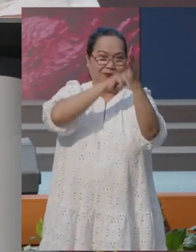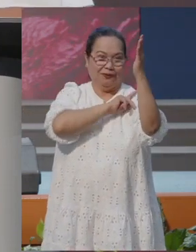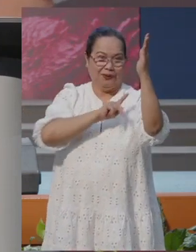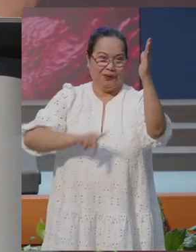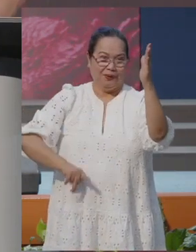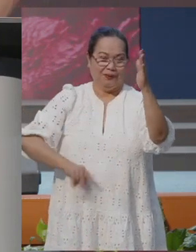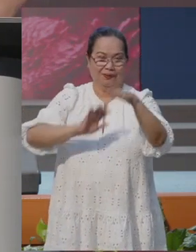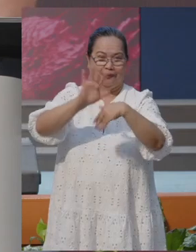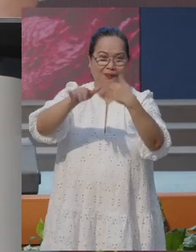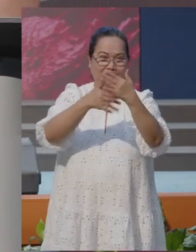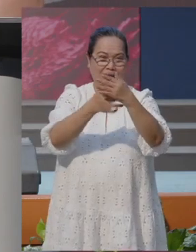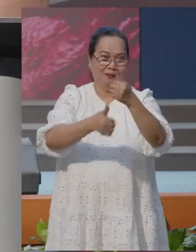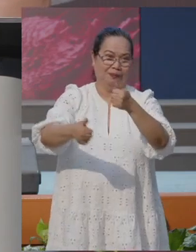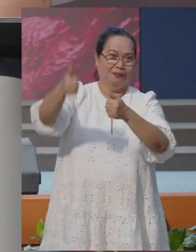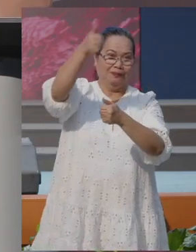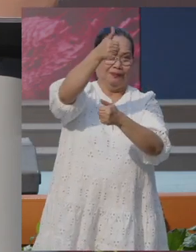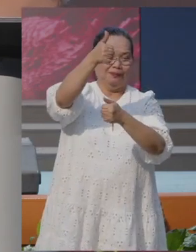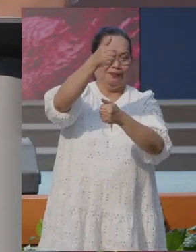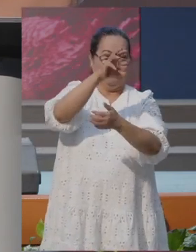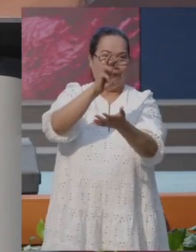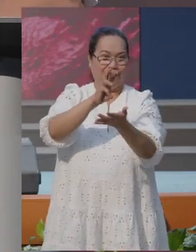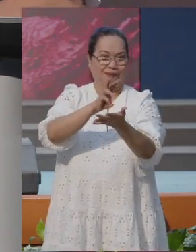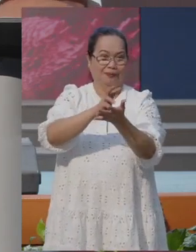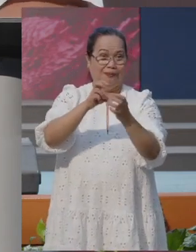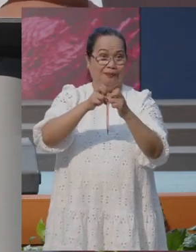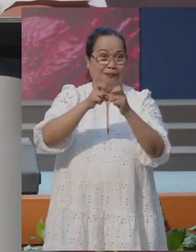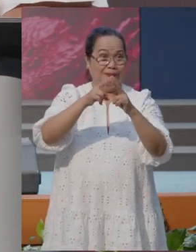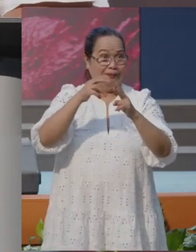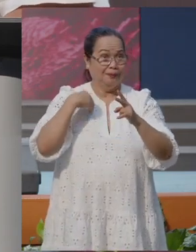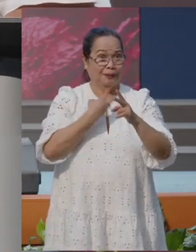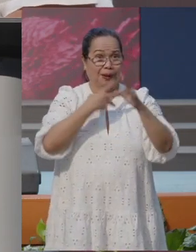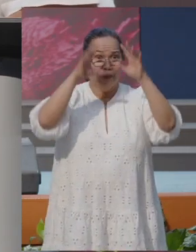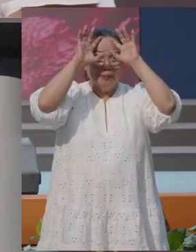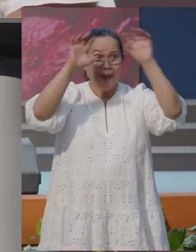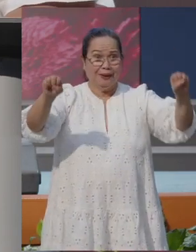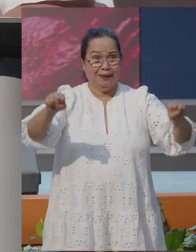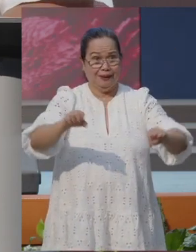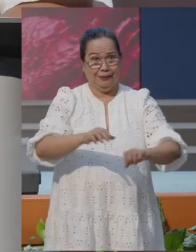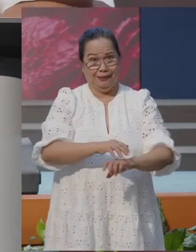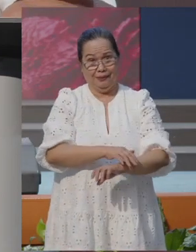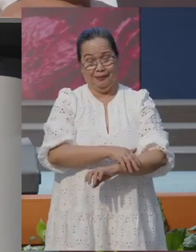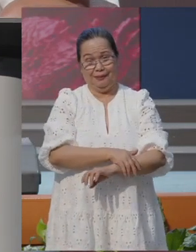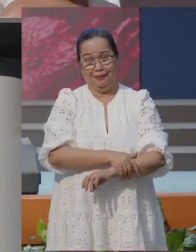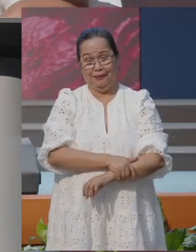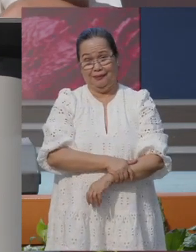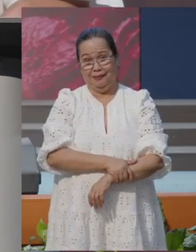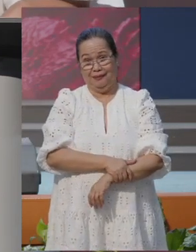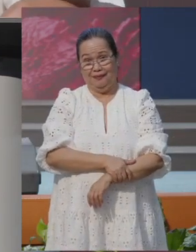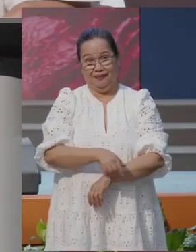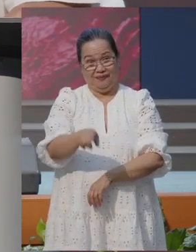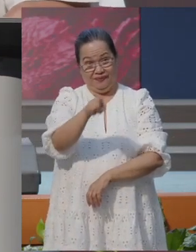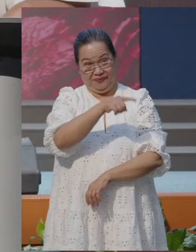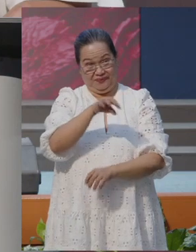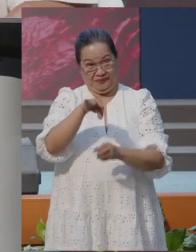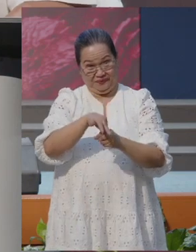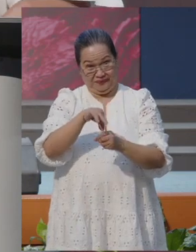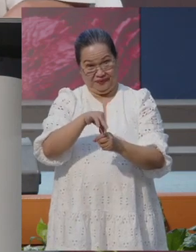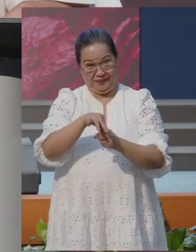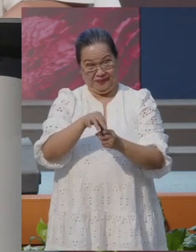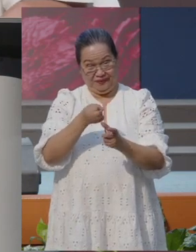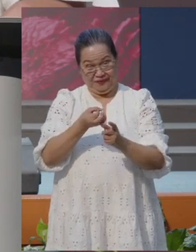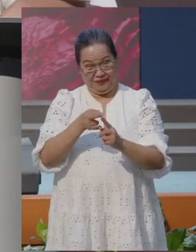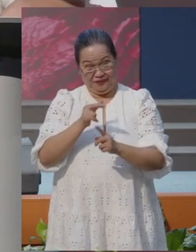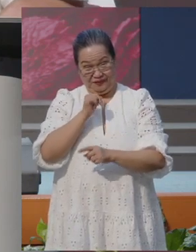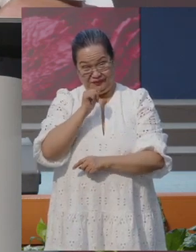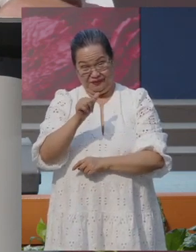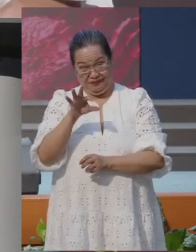all who are in high positions, kahit ng ating Pangulo. Hindi ko alam kung kayo bumoto sa kanya o hindi.